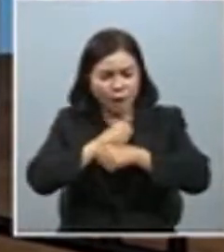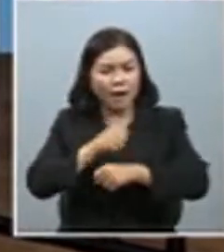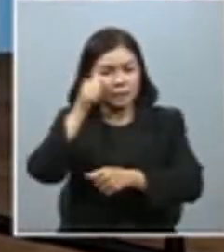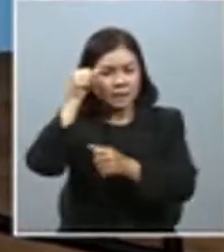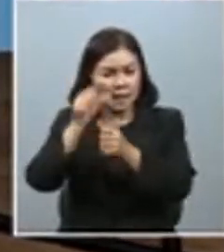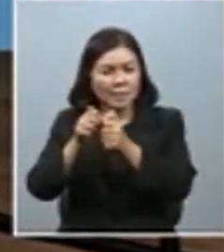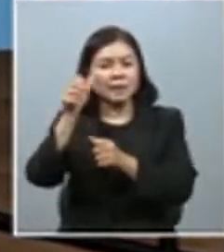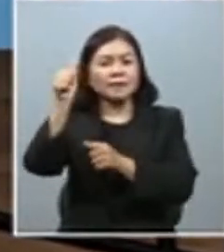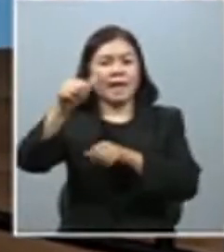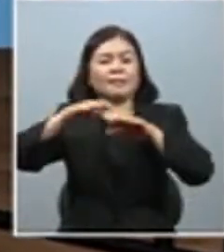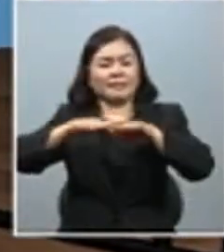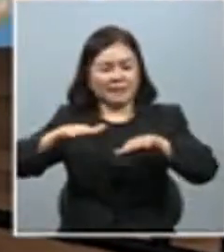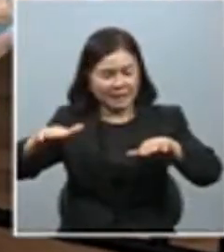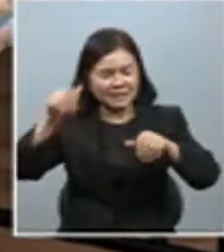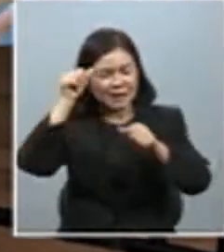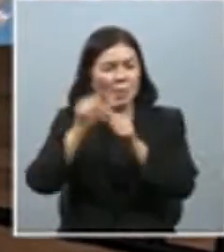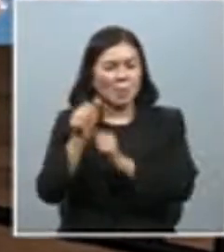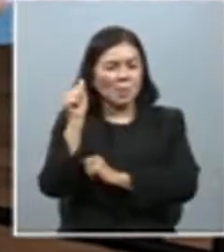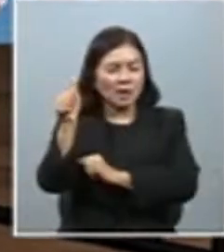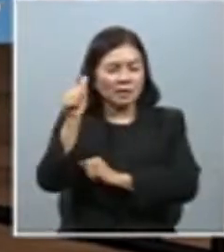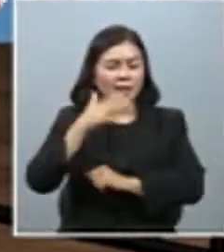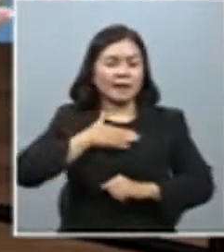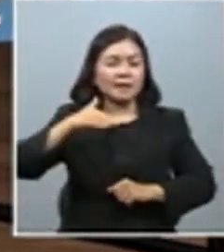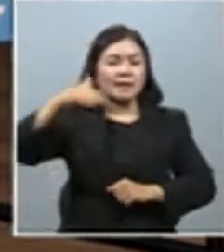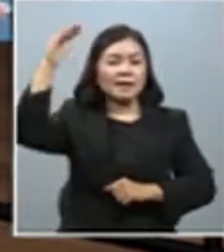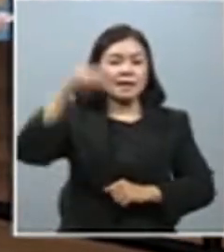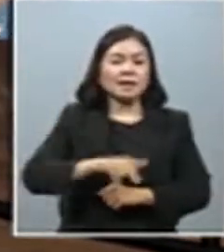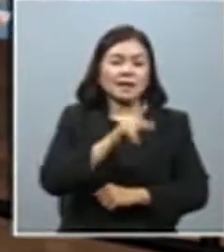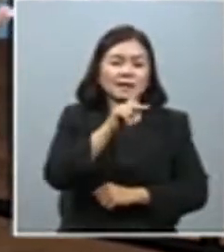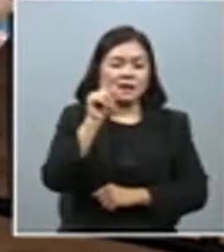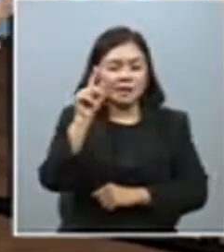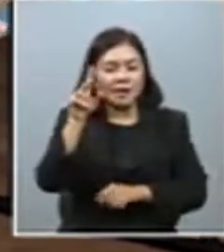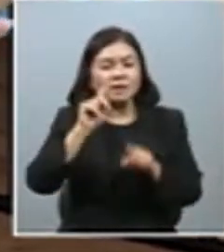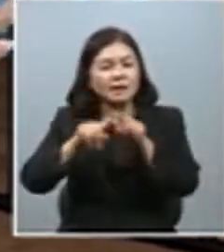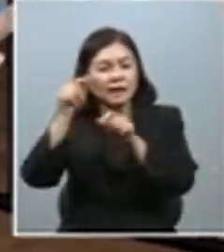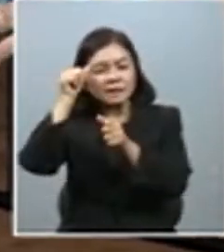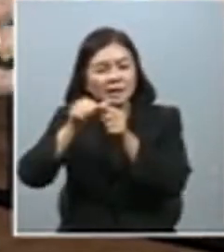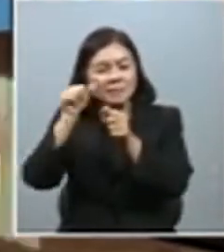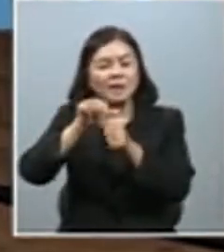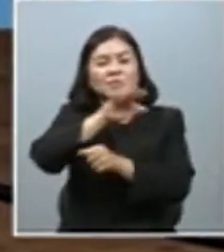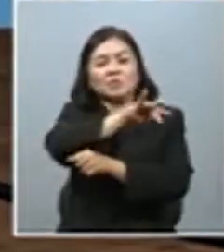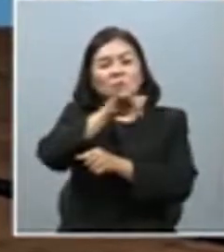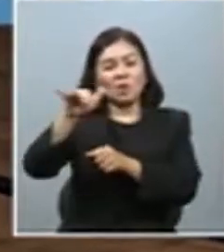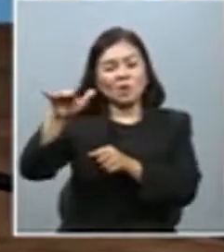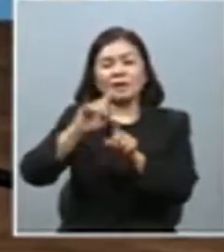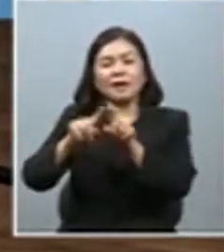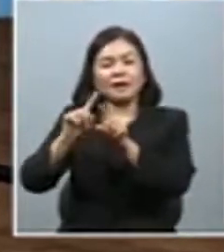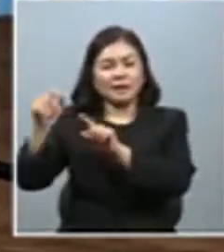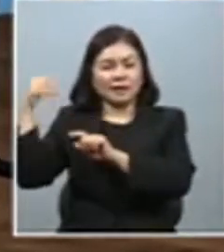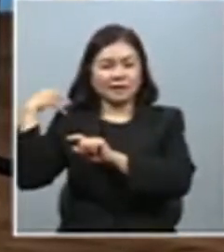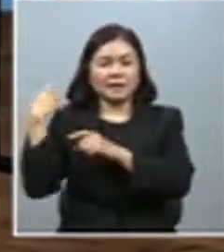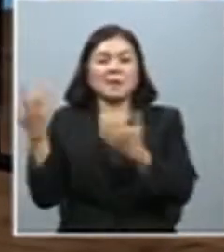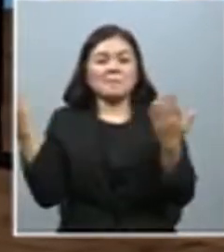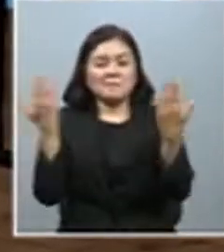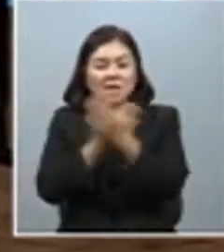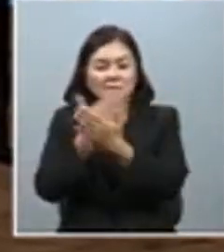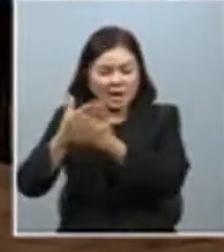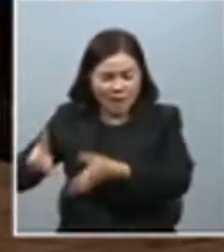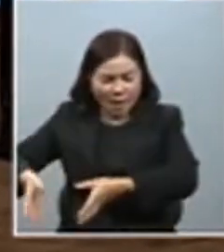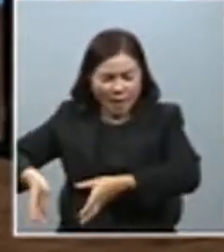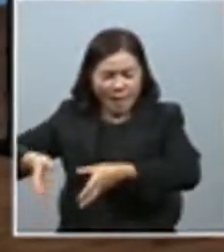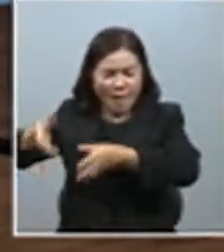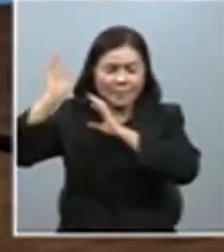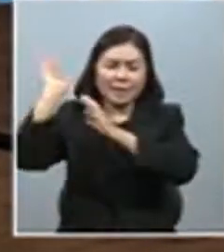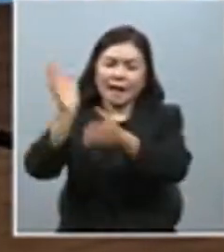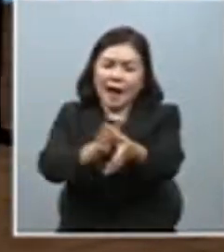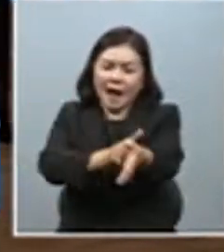หญิงทองดีสุดยอดค่ะสมัยจุ๋มนะคะก็เอ้ยก็ไก่อ่ะเขาไข่อยู่ในเล้าเขาขวดของแล้วโอ้โหสมัยนี้นี่ย้อนกลับไป